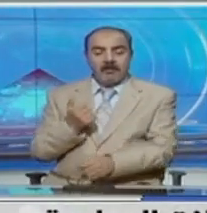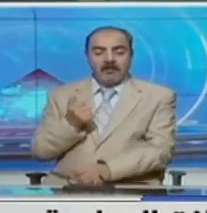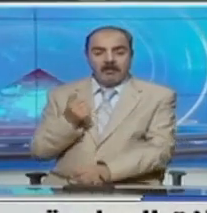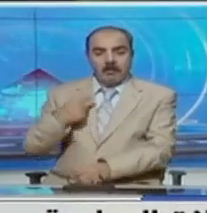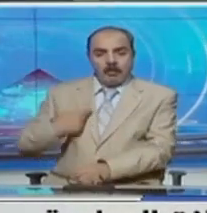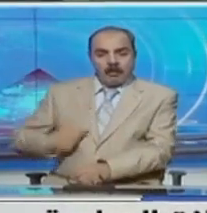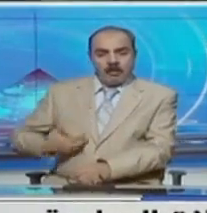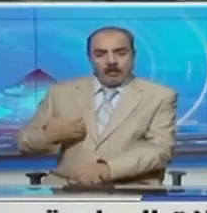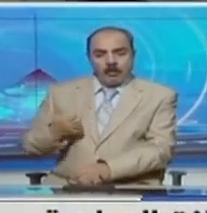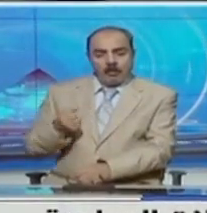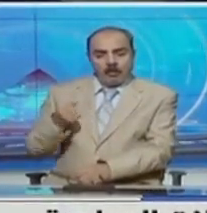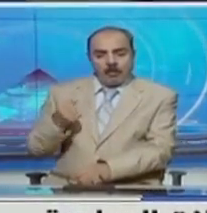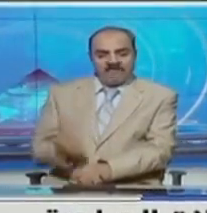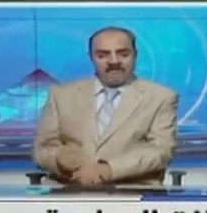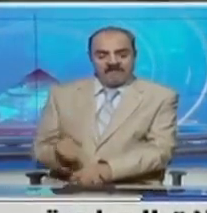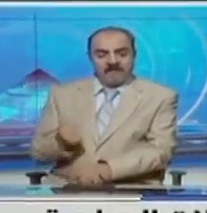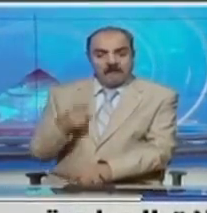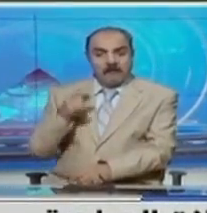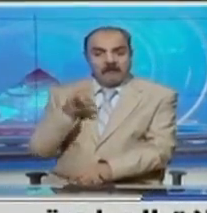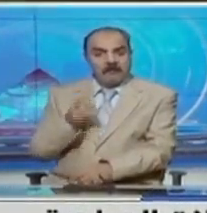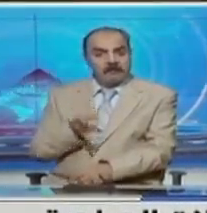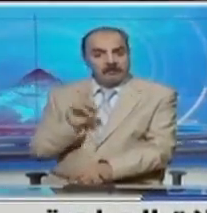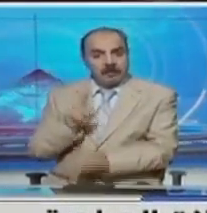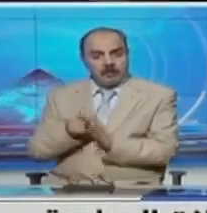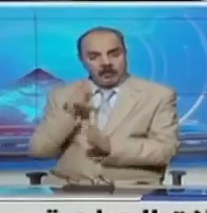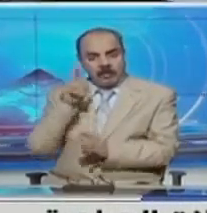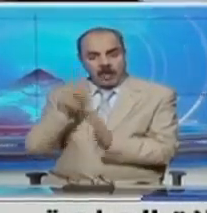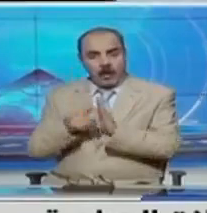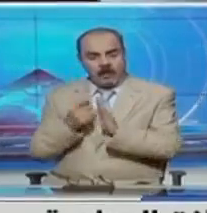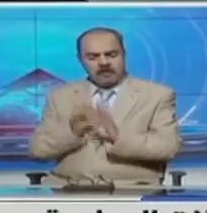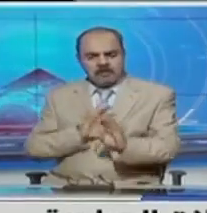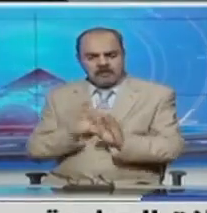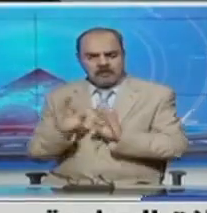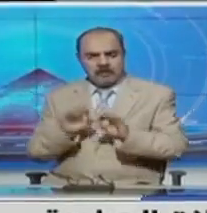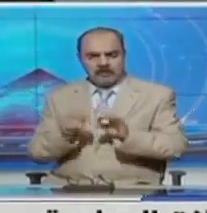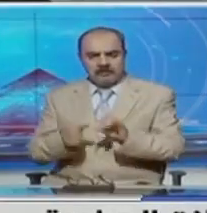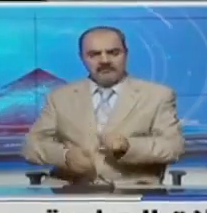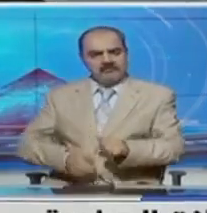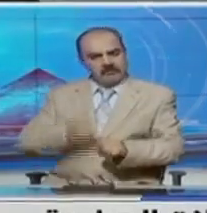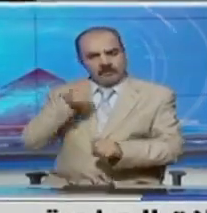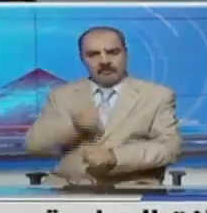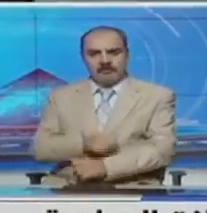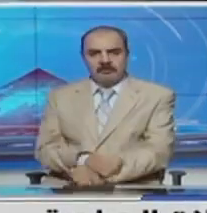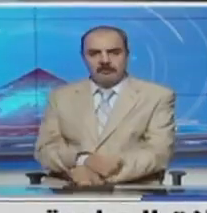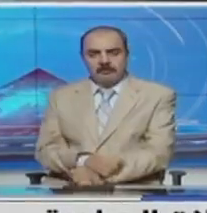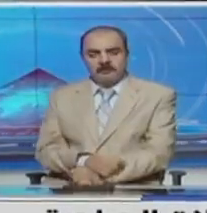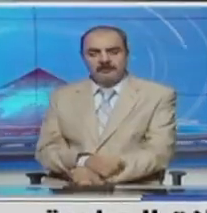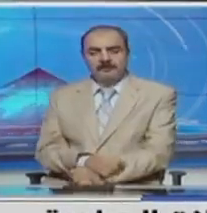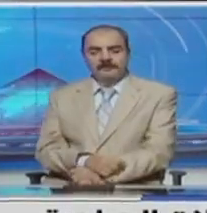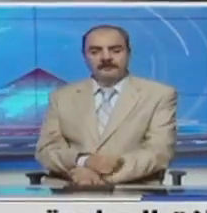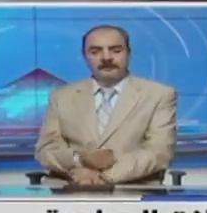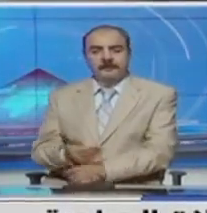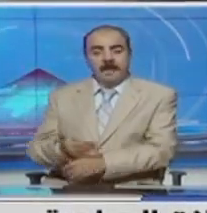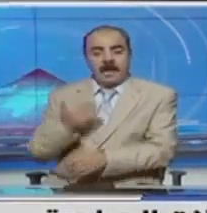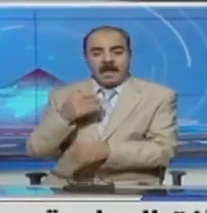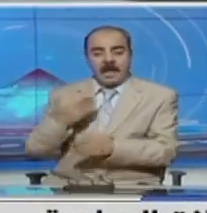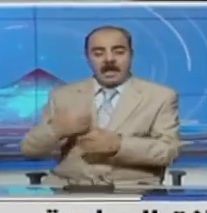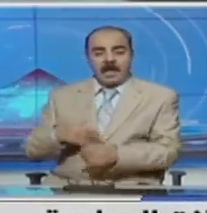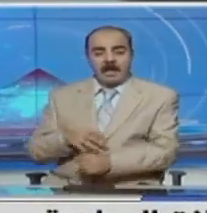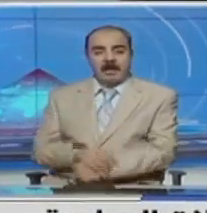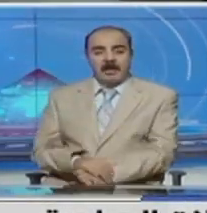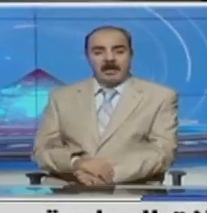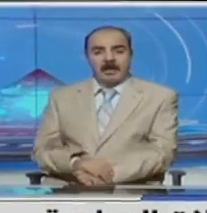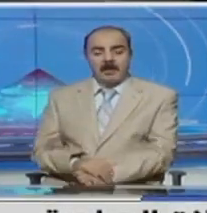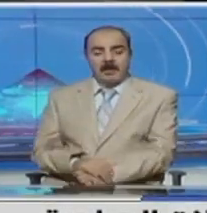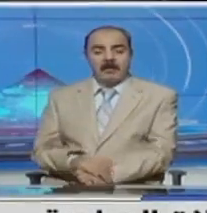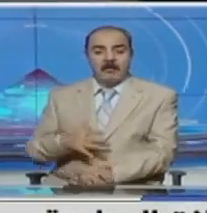البابي، والتي تعد من الحالات النادره والتي قلما تجرى وتنجح تلك الجراحه. قبل العملية